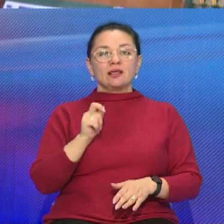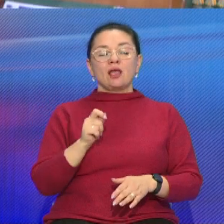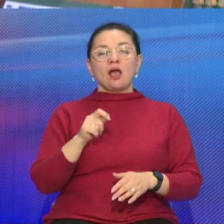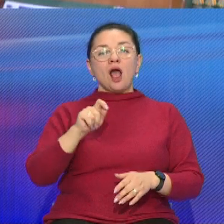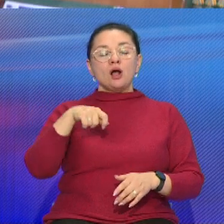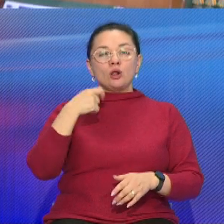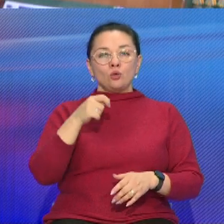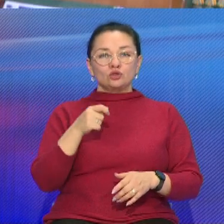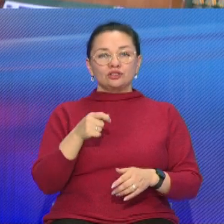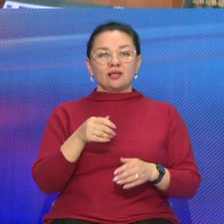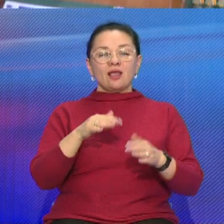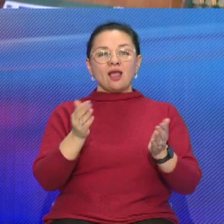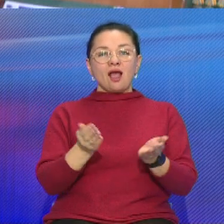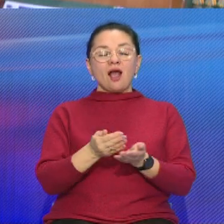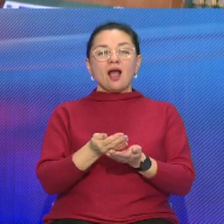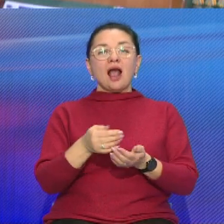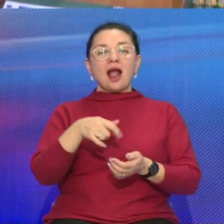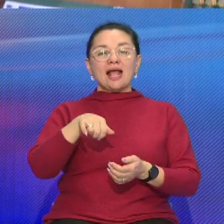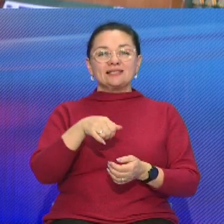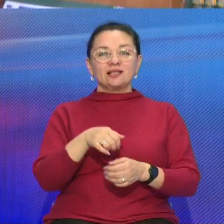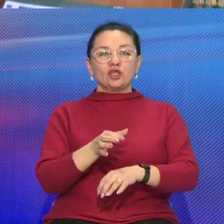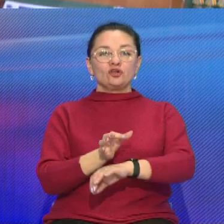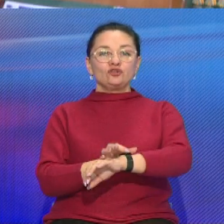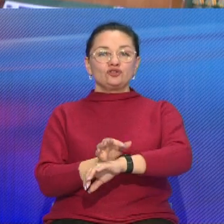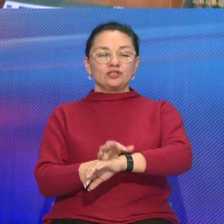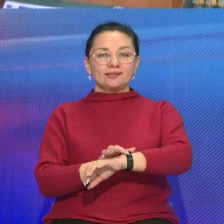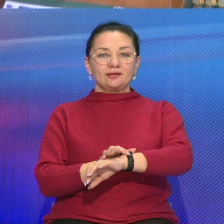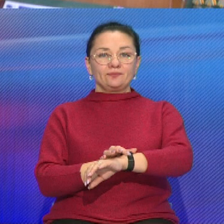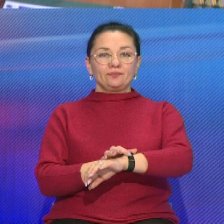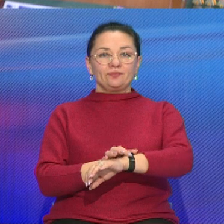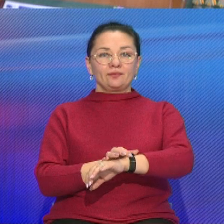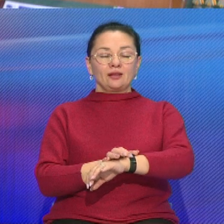вот, ложки, часы.